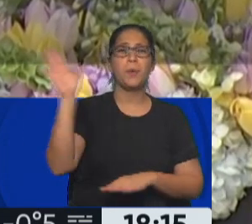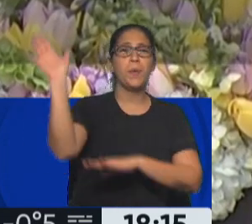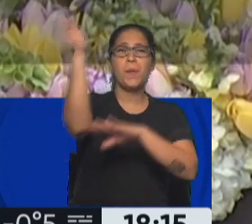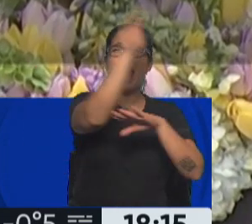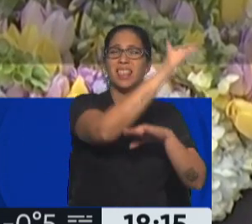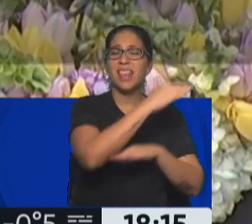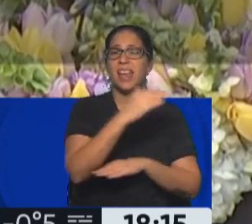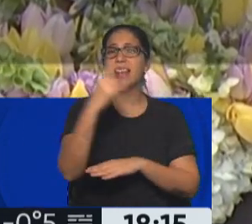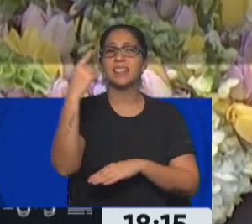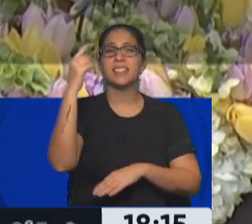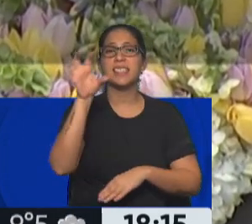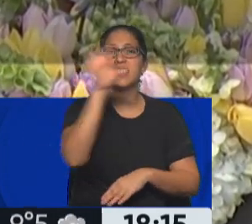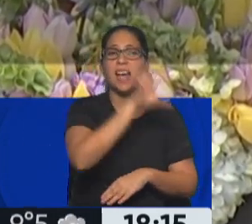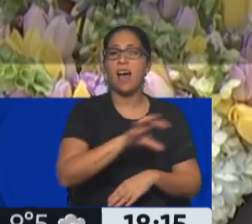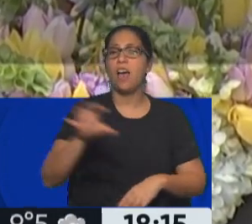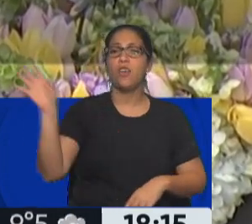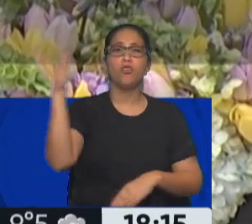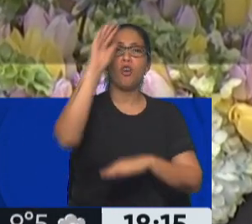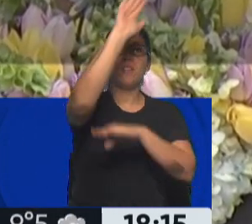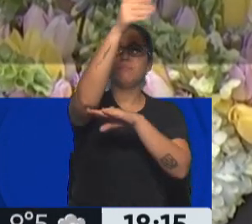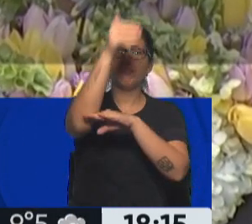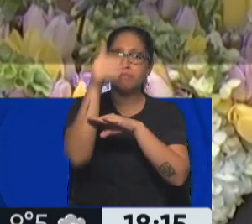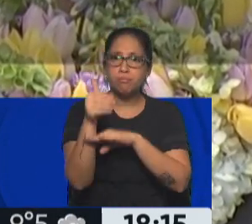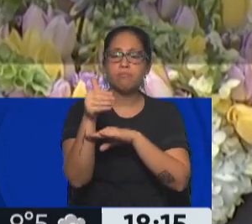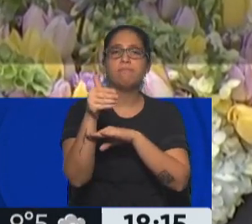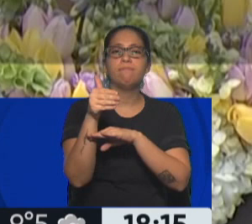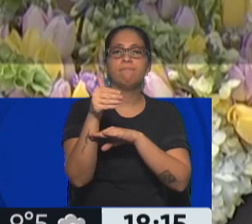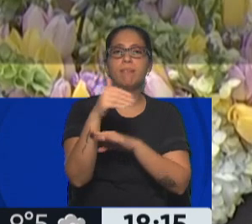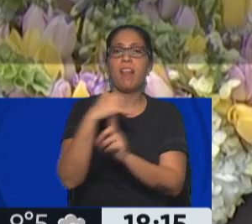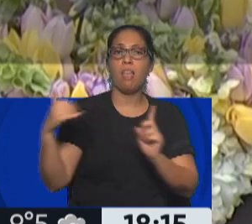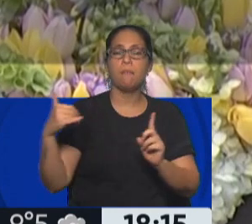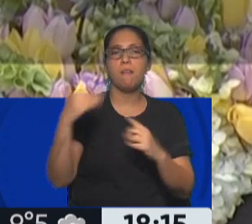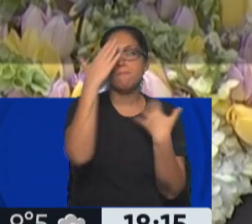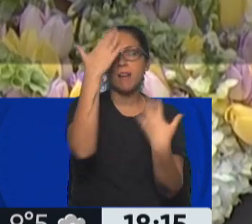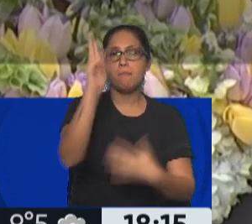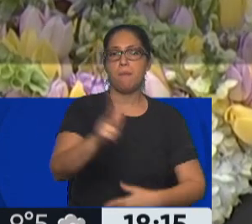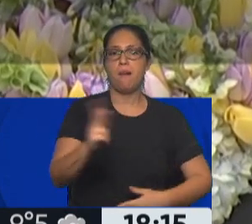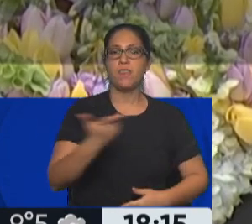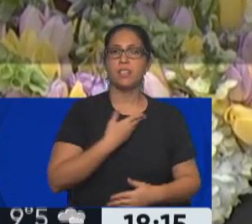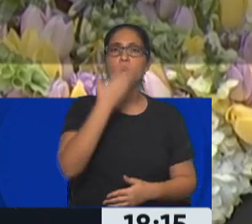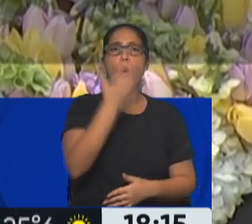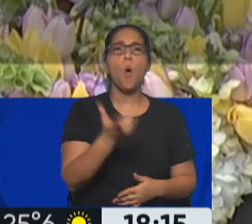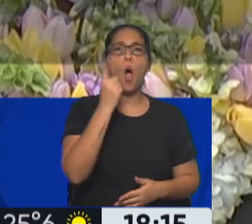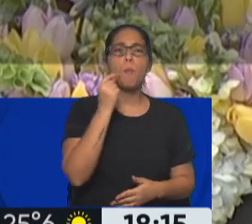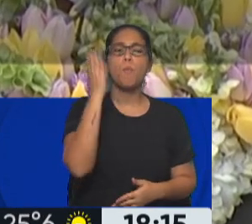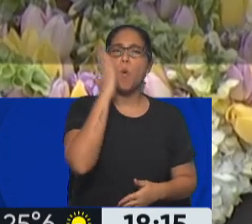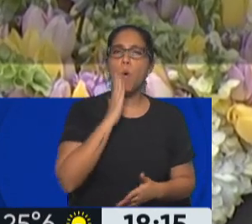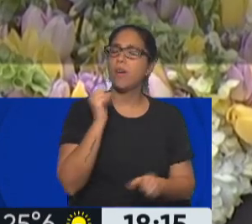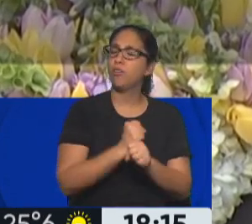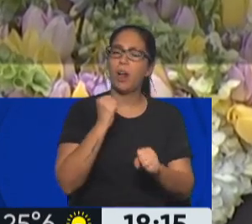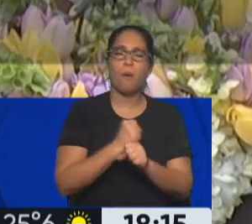state flags, at half-mast in honor of Pope Francis. So he was a good man, worked